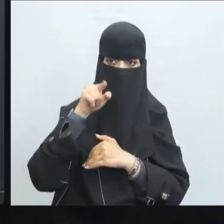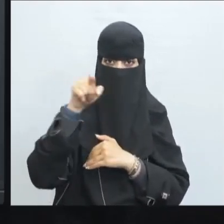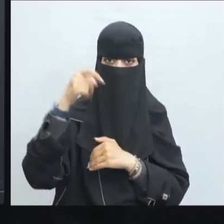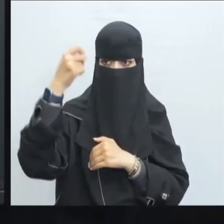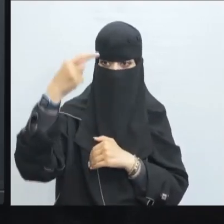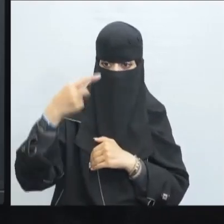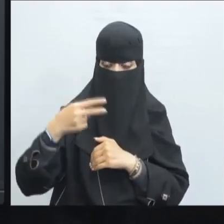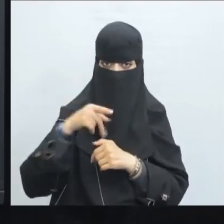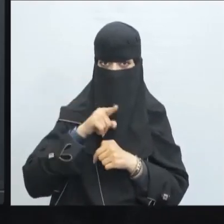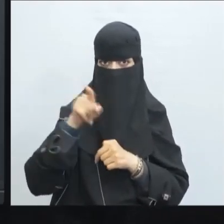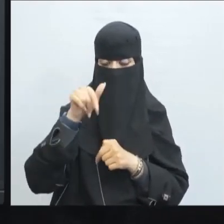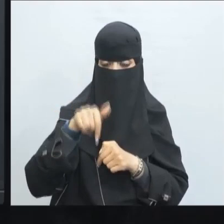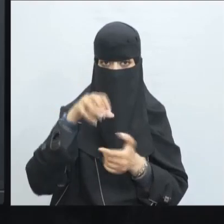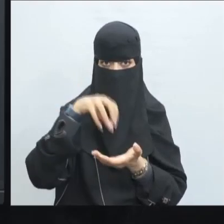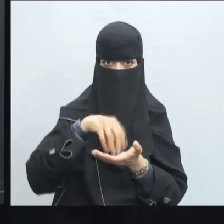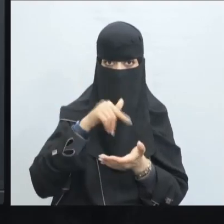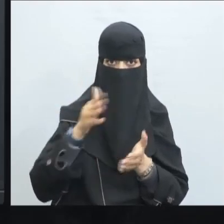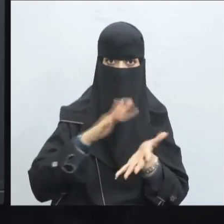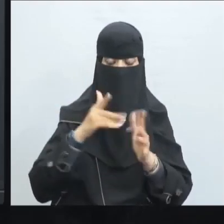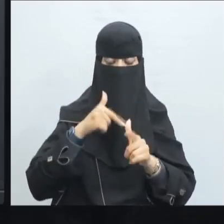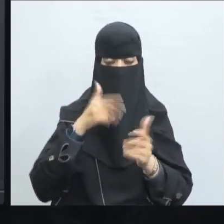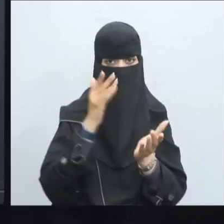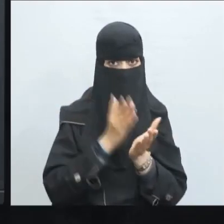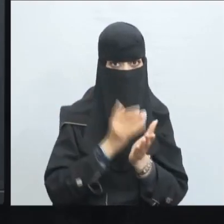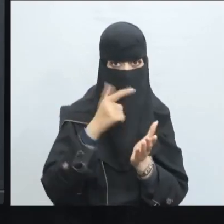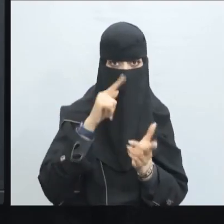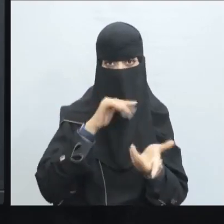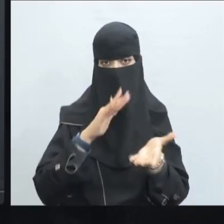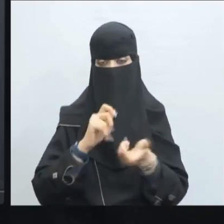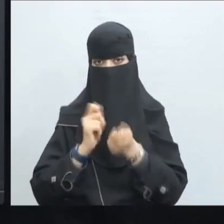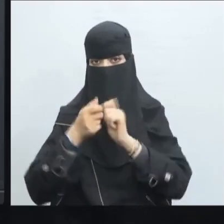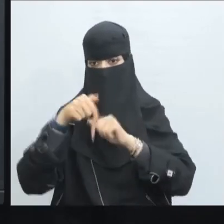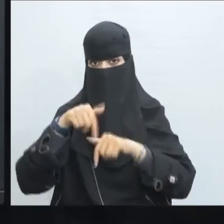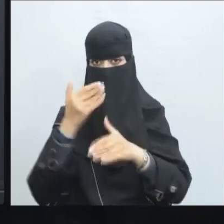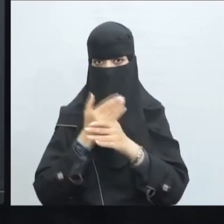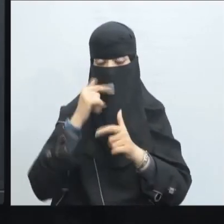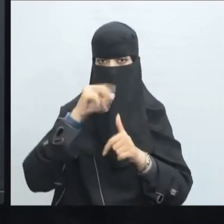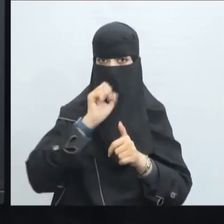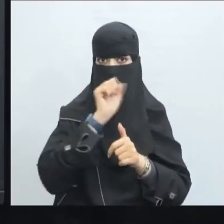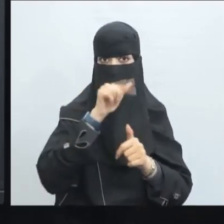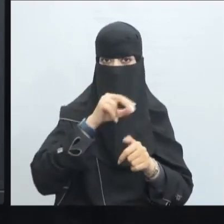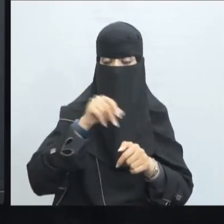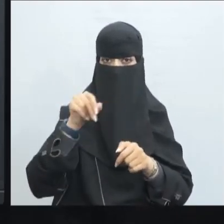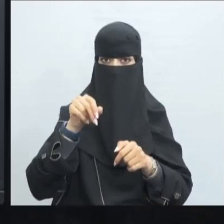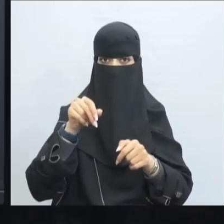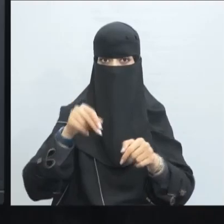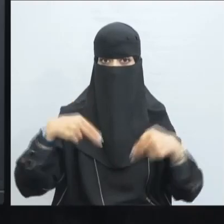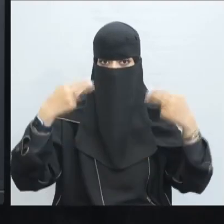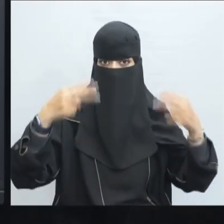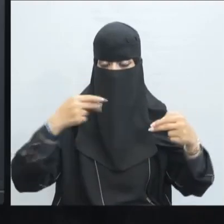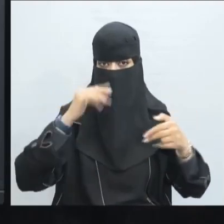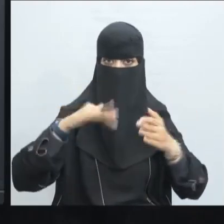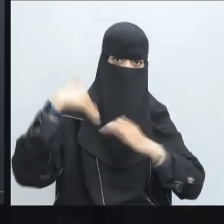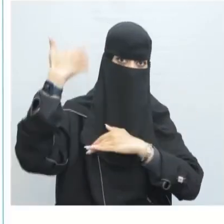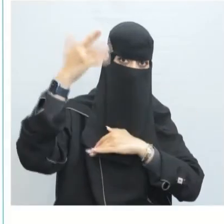المؤشرات هي في الوضع الطبيعي قد تكون صادقه ولكن قد تتغير الظروف وخصوصا كما ذكرنا في الفعاليات التي تكون بعد فتره من